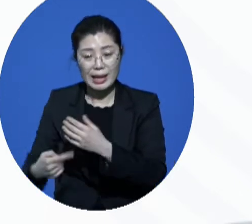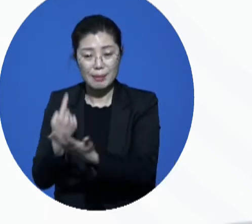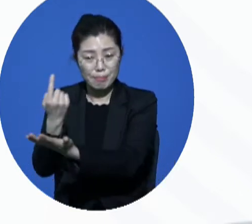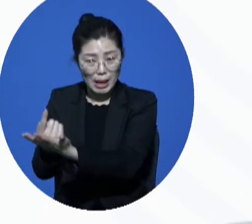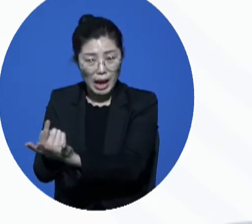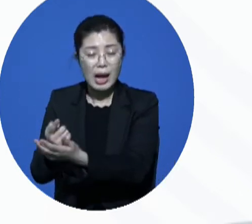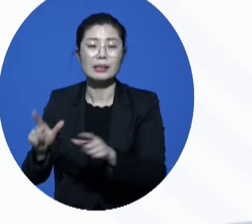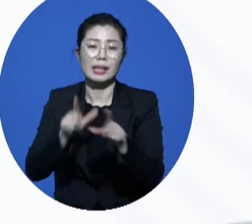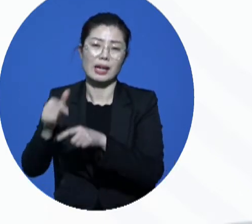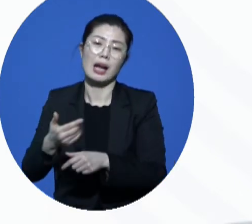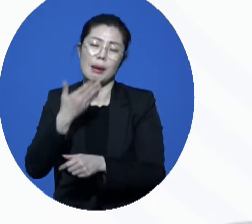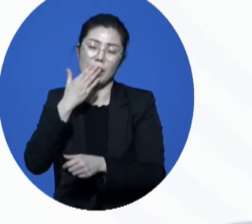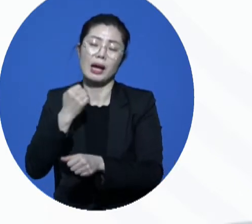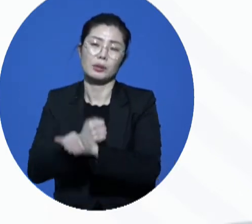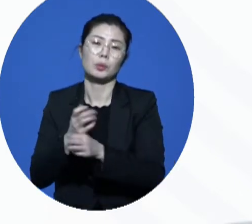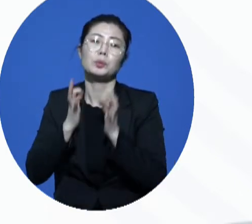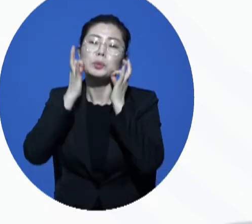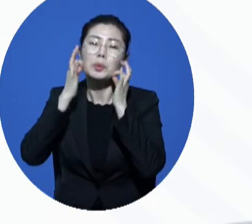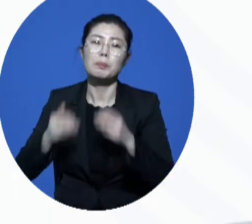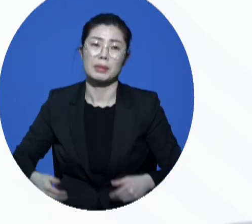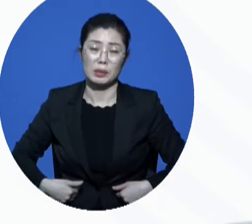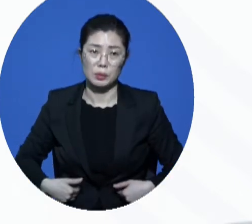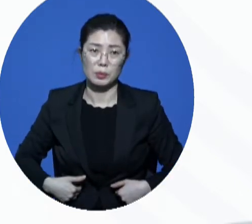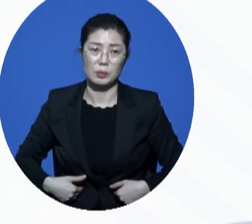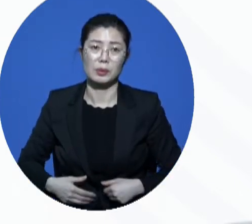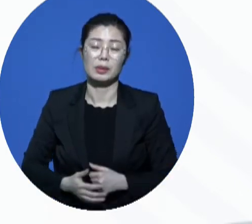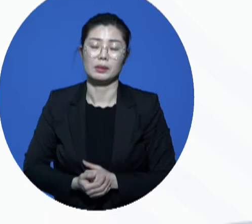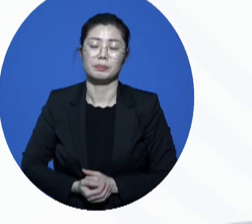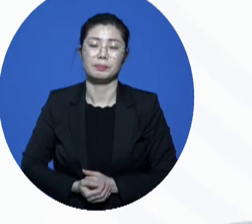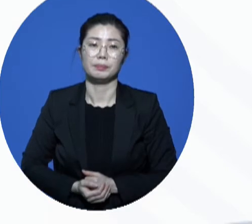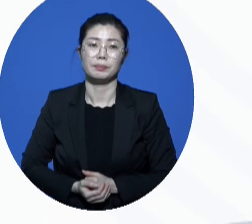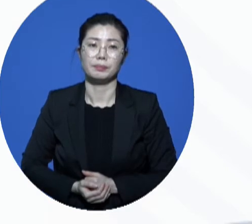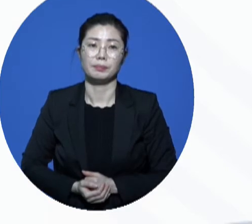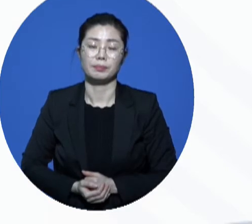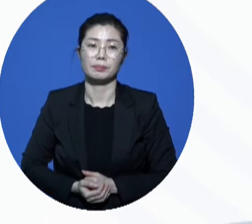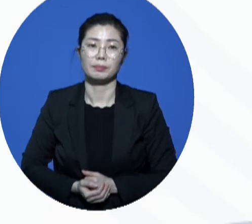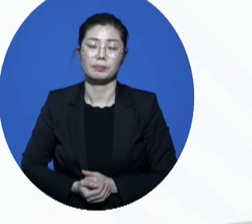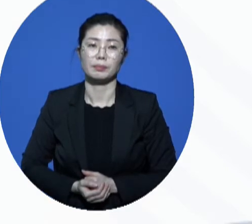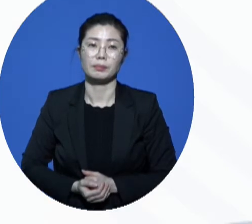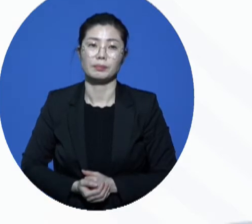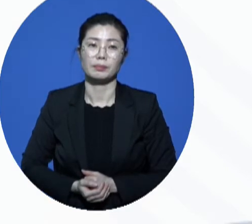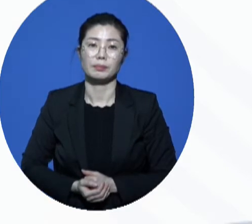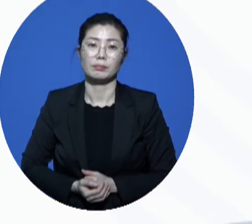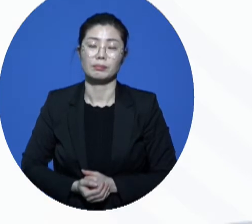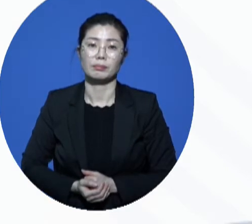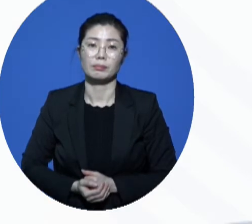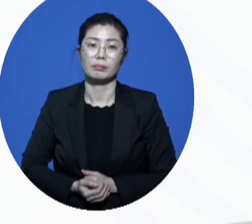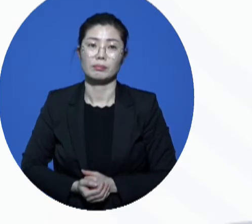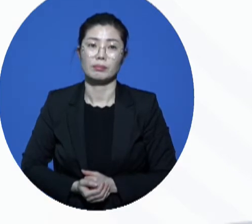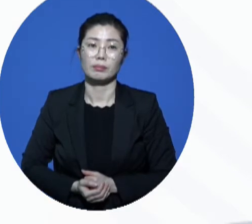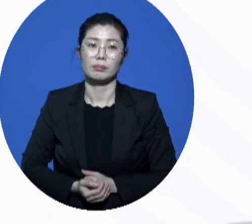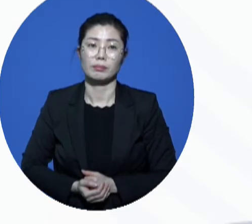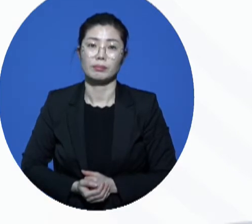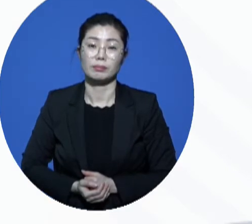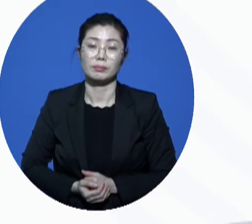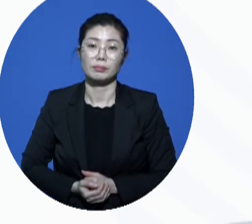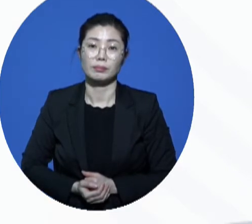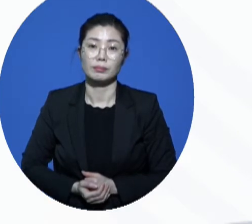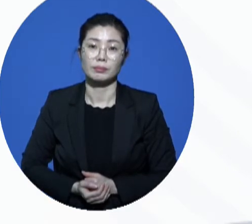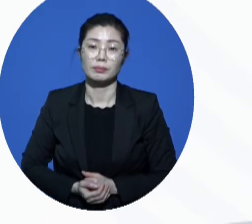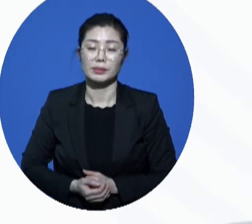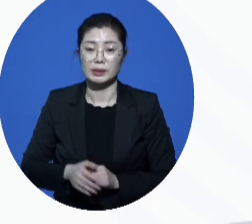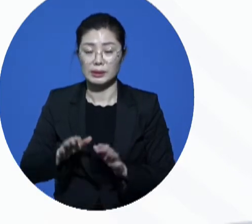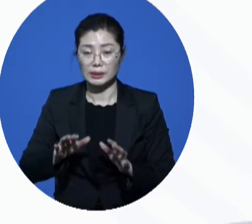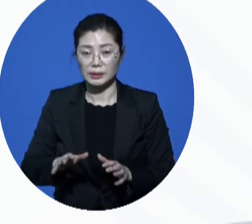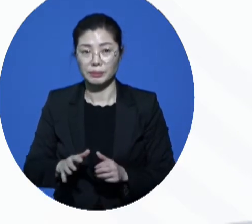것입니다. 팬데믹 기간 동안 집단 감염을 방지하고자 하는 긴급 탈시설에 대한 필요성은요. ENIL에서도